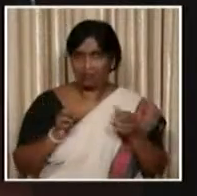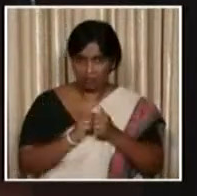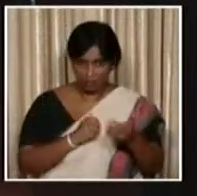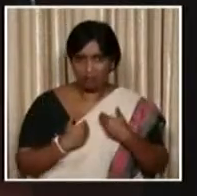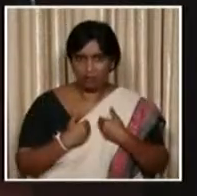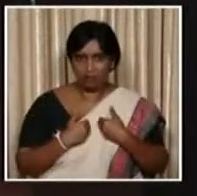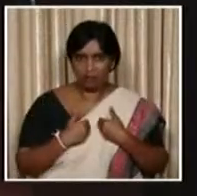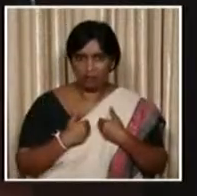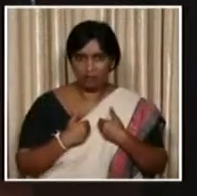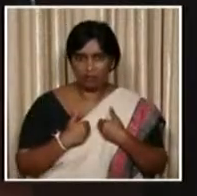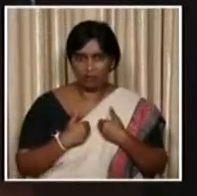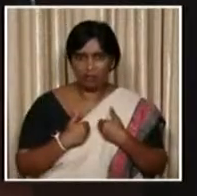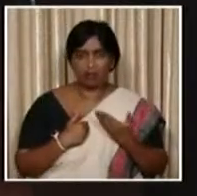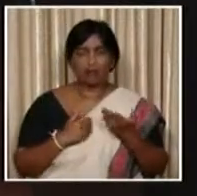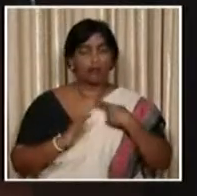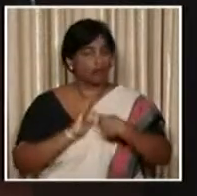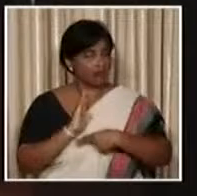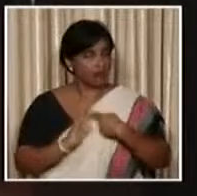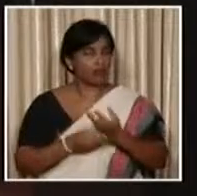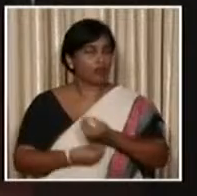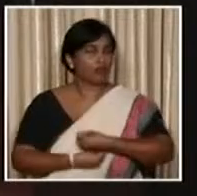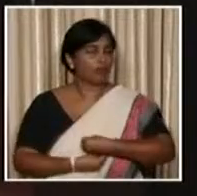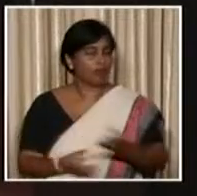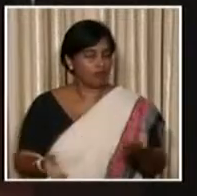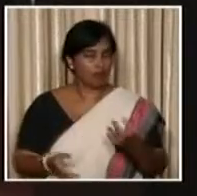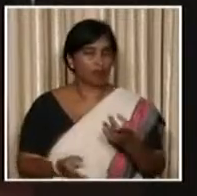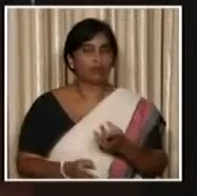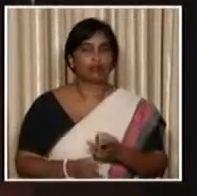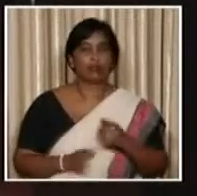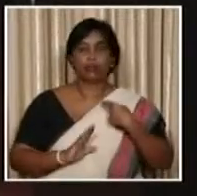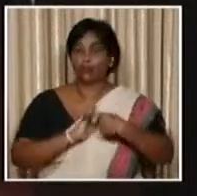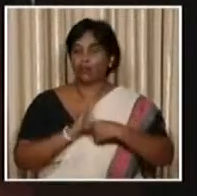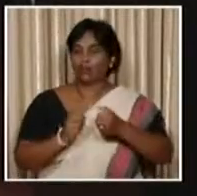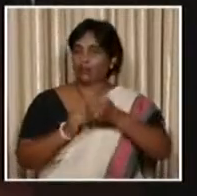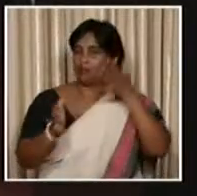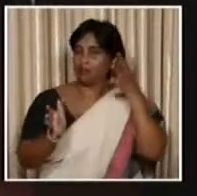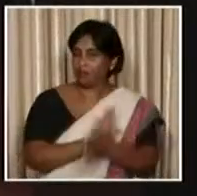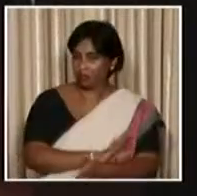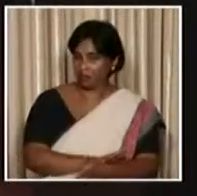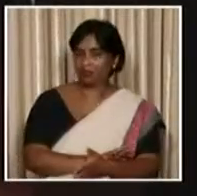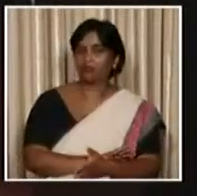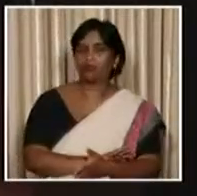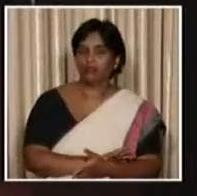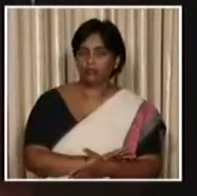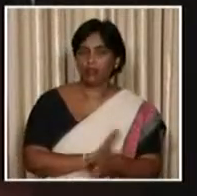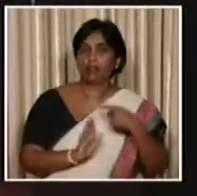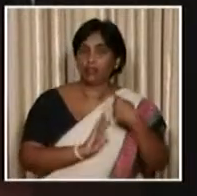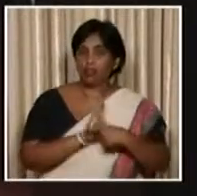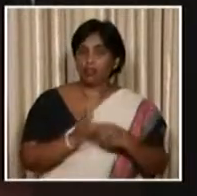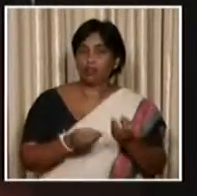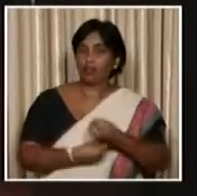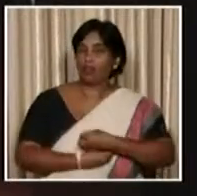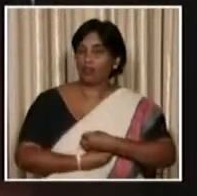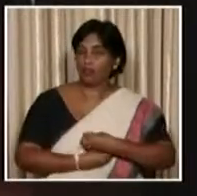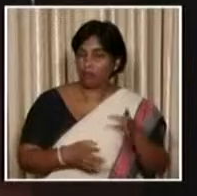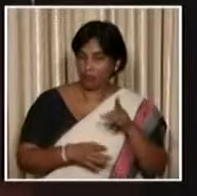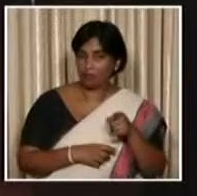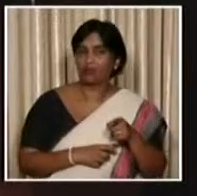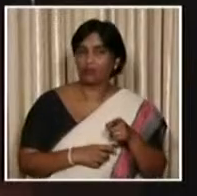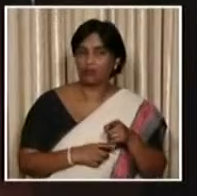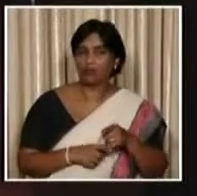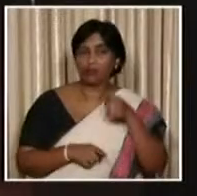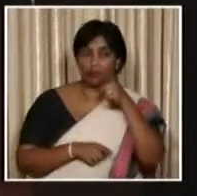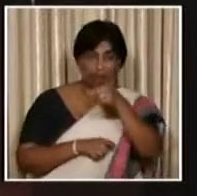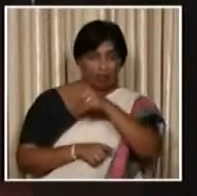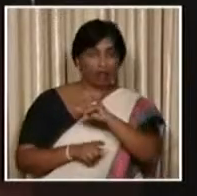කරන්නේ? මේ රට විනාශ කරපු, මේ රට බංකොලොත් කරපු, මේ රට කුඩු පට්ටම් කරපු